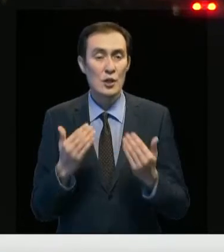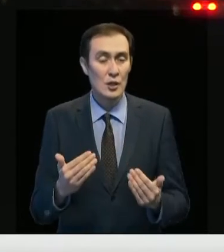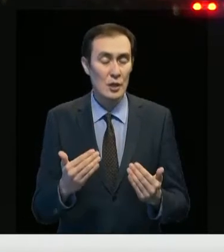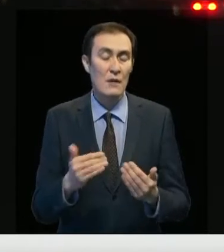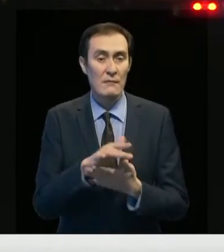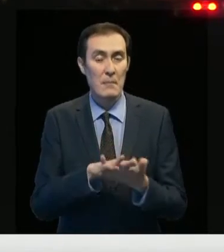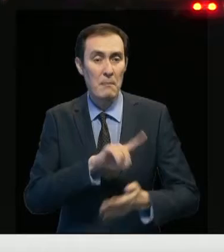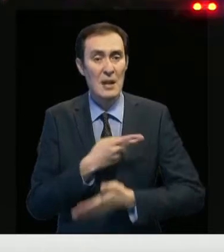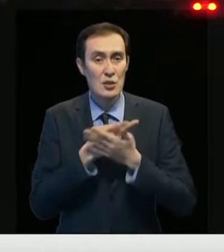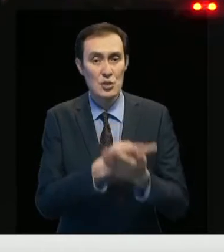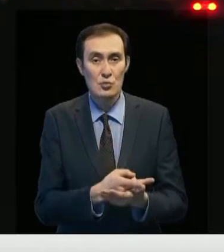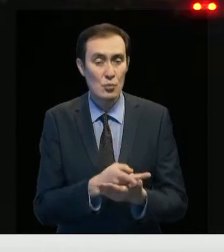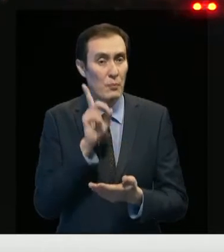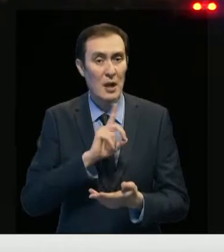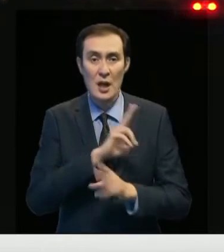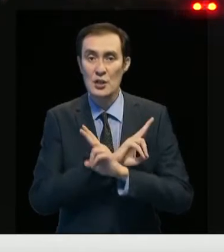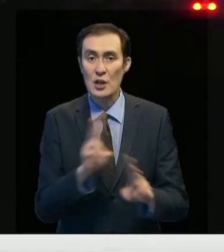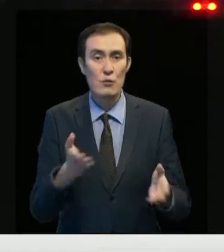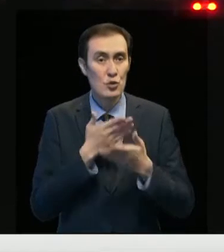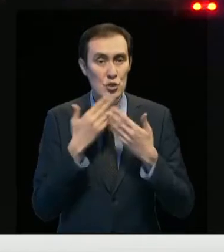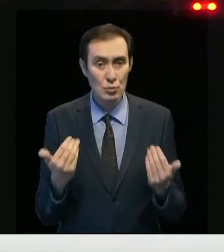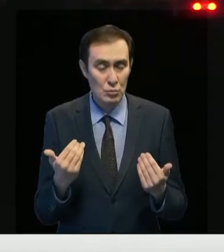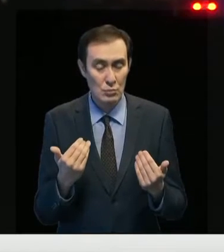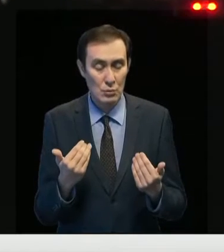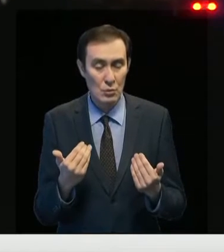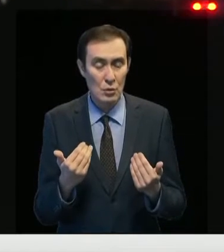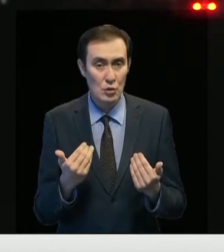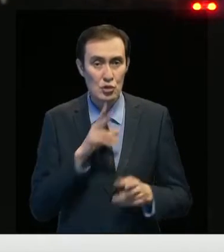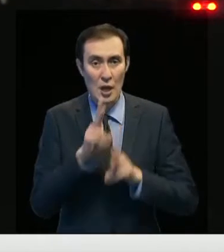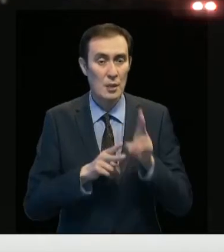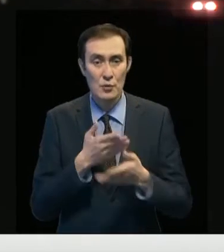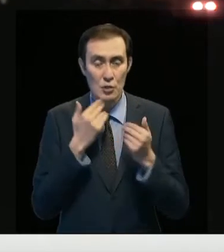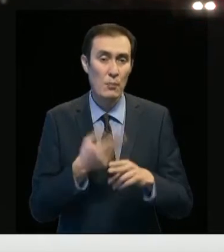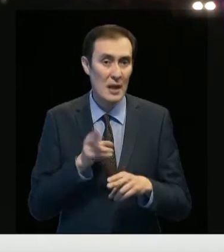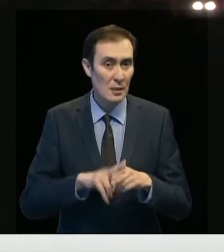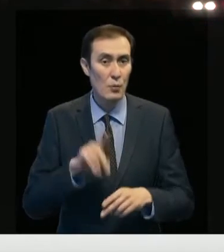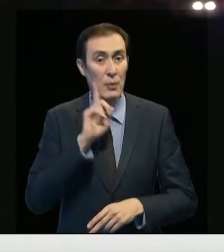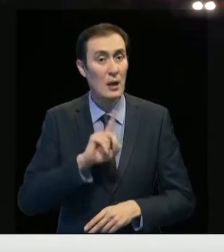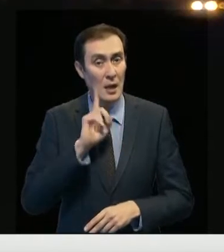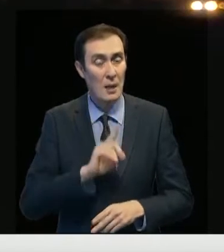В больницу никто еще не обращался, поэтому попросил бы